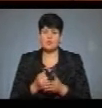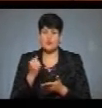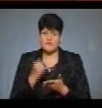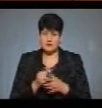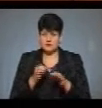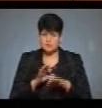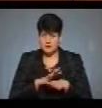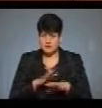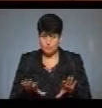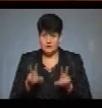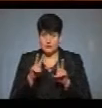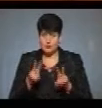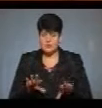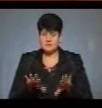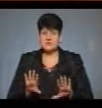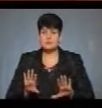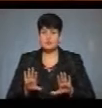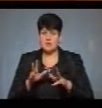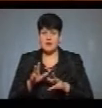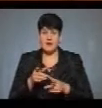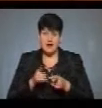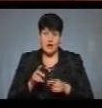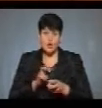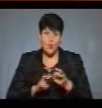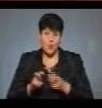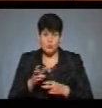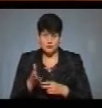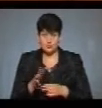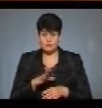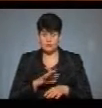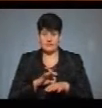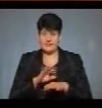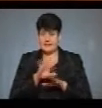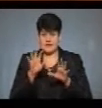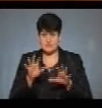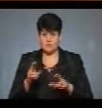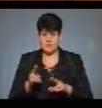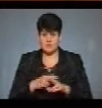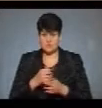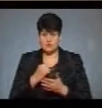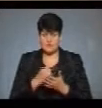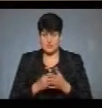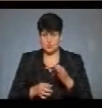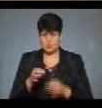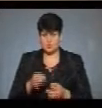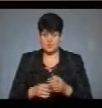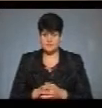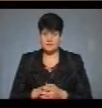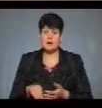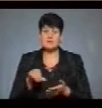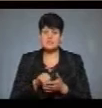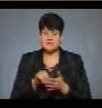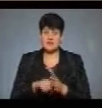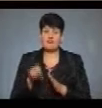Відповідно, огляд місця події, а реально обшук, який там проводився, проведений незаконно без ухвали слідчого судді. Представник сім'ї